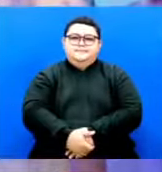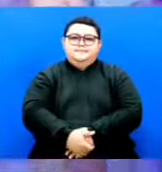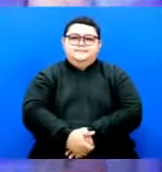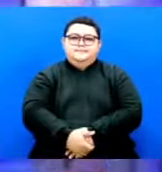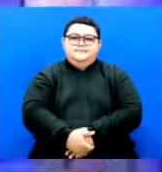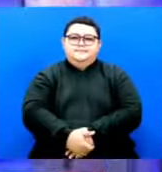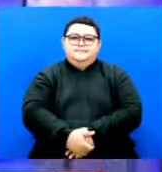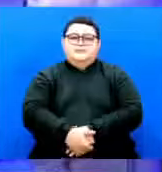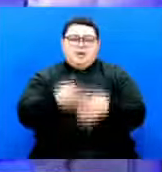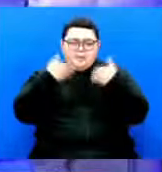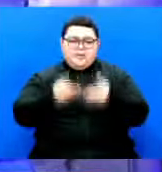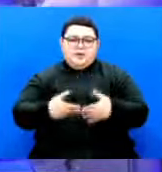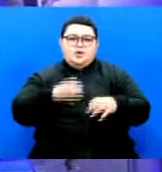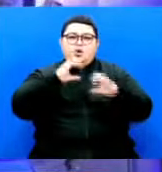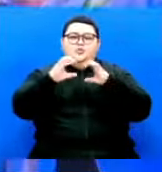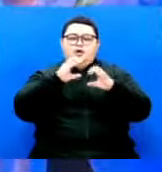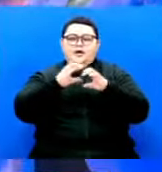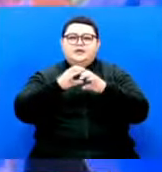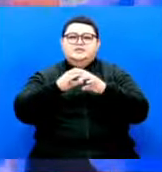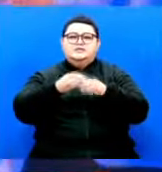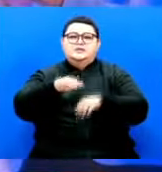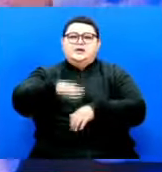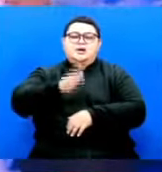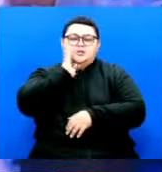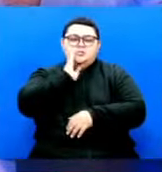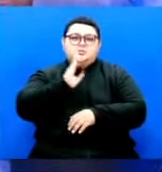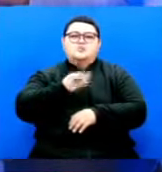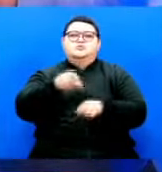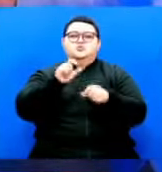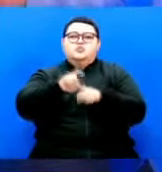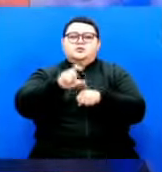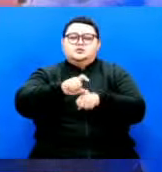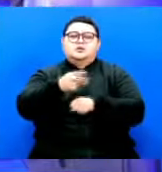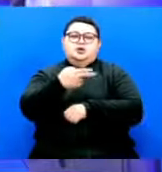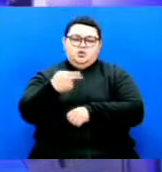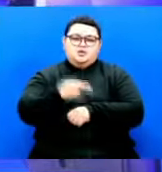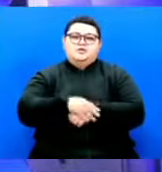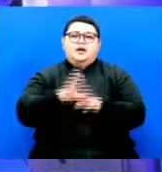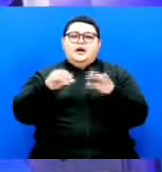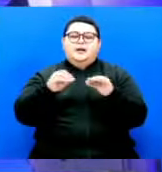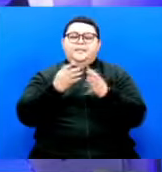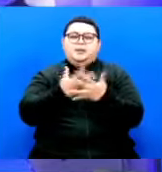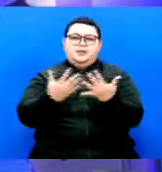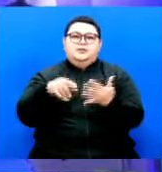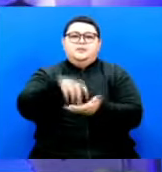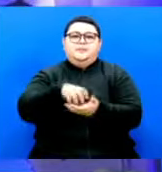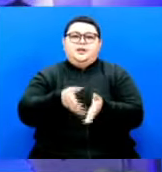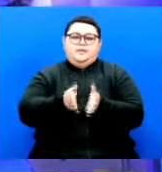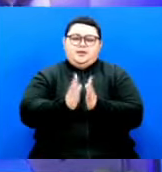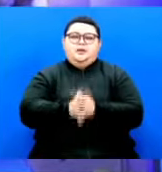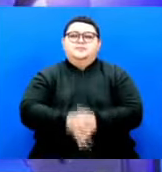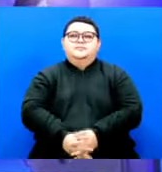Badan Komunikasi Pemuda Remaja Masjid Indonesia, BKPR MI, menggelar Musyawarah Nasional ke-14 di Kota Medan, Sumatera